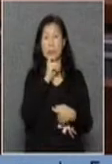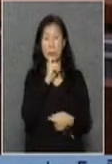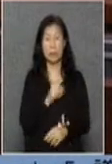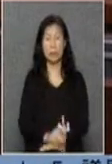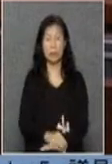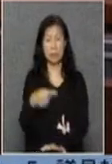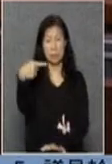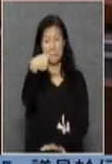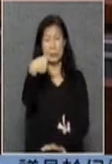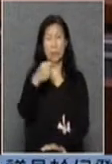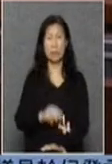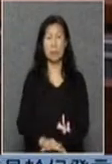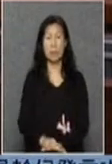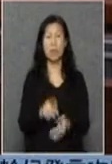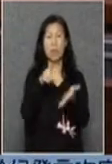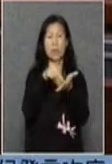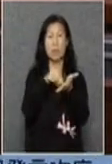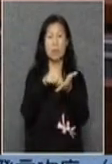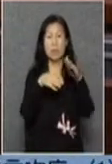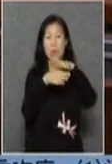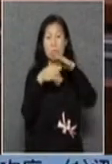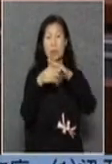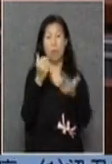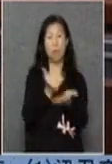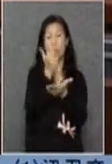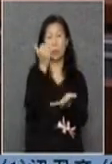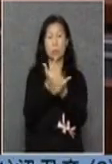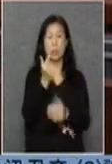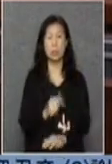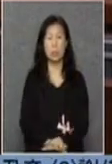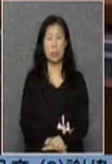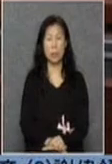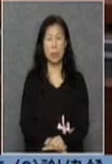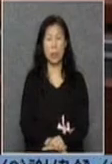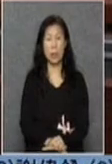第一，我們的租金不斷高企，這個是